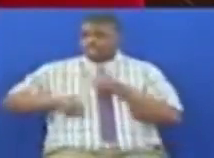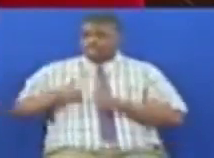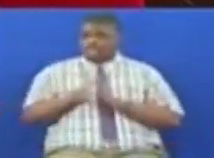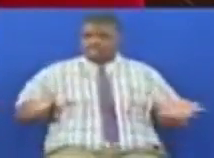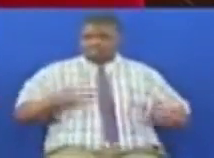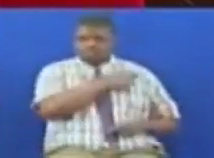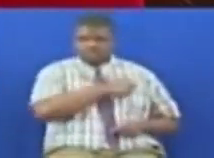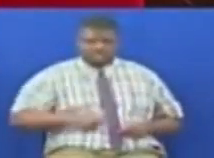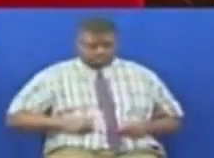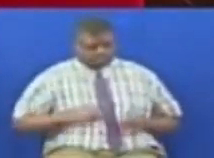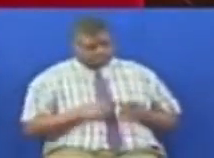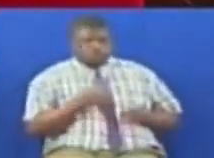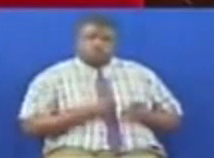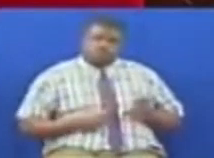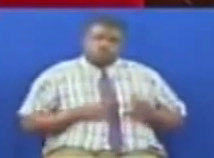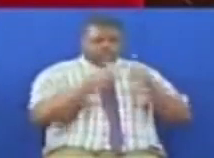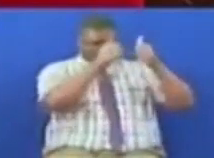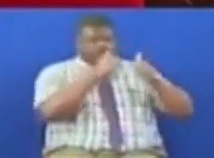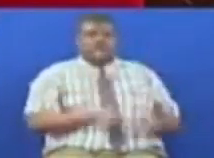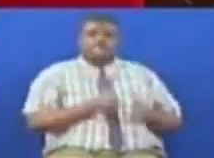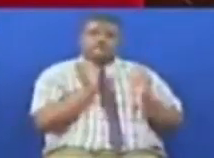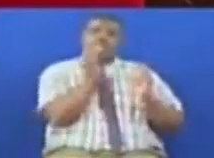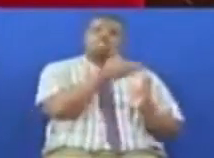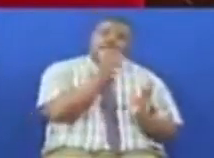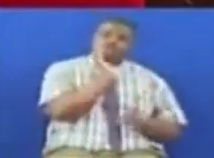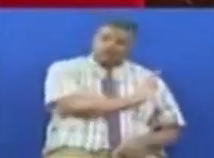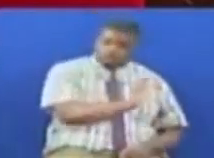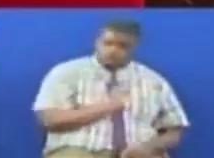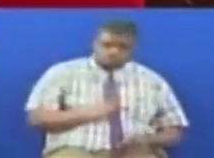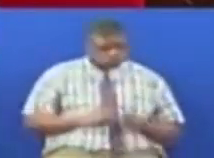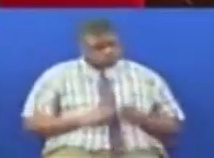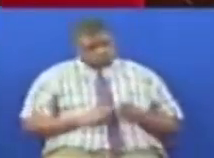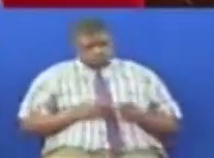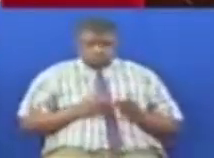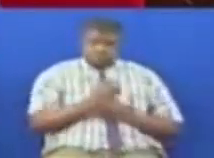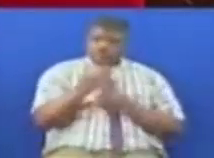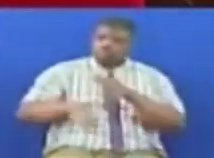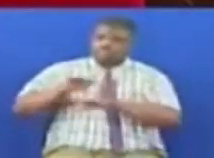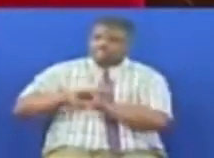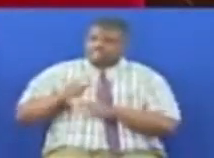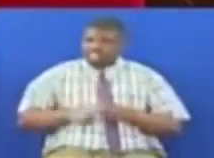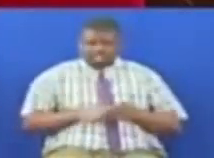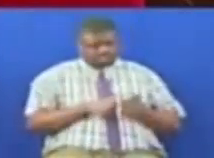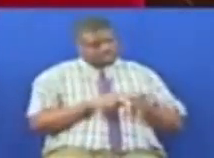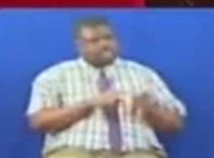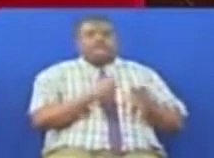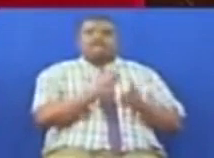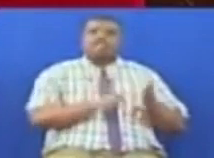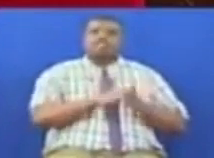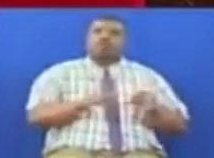urais kujitokeza na kutangaza nia zao. Ninaamini kwamba kupitia mwenyekiti na katibu wa baraza la wanawake wa